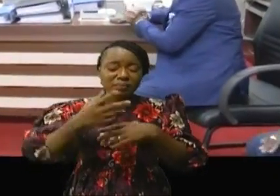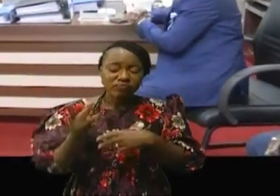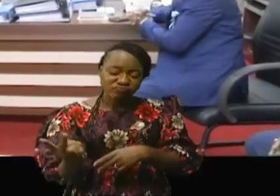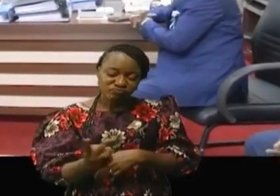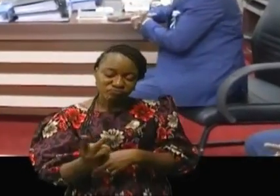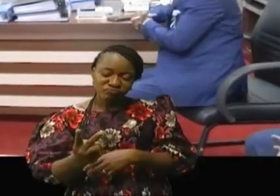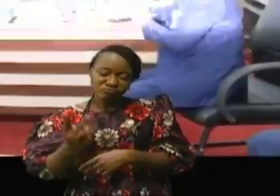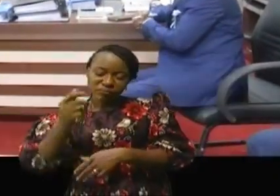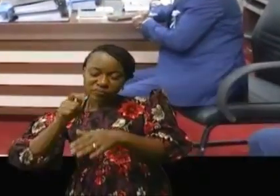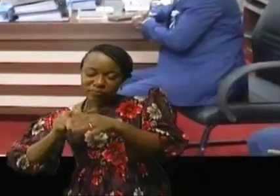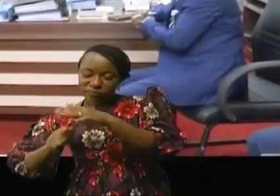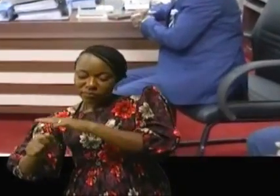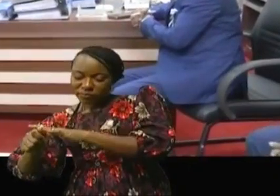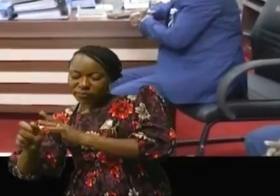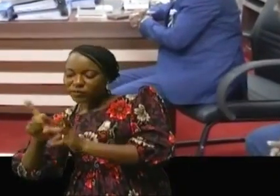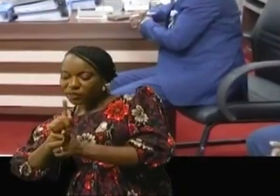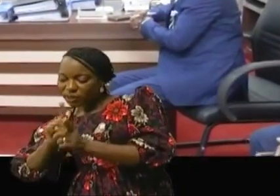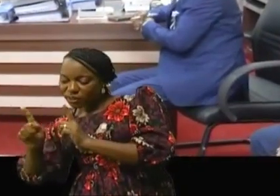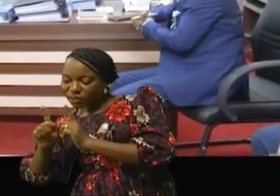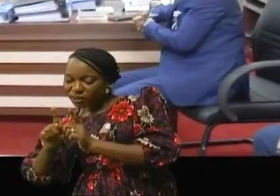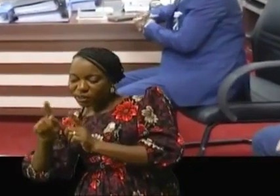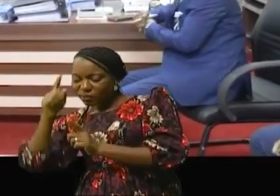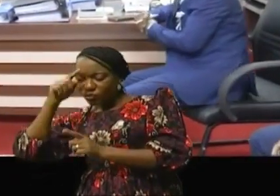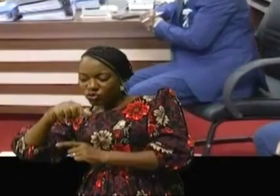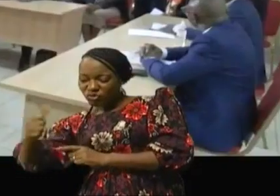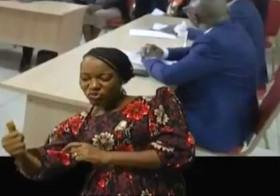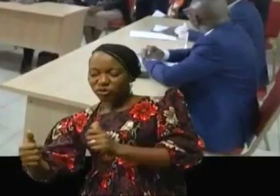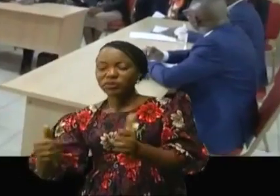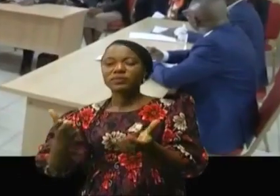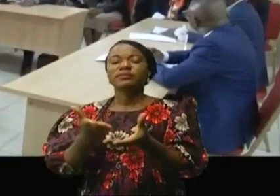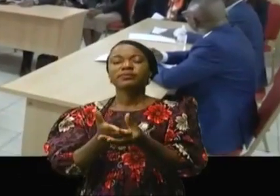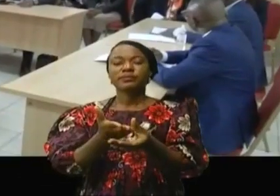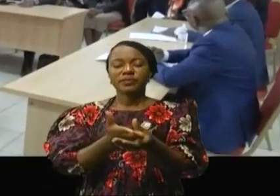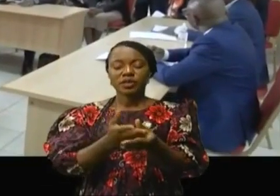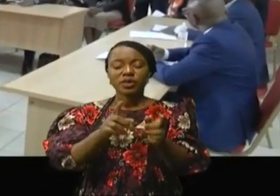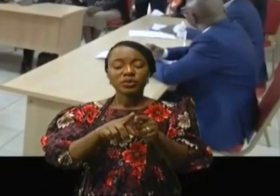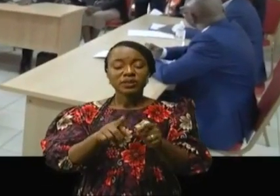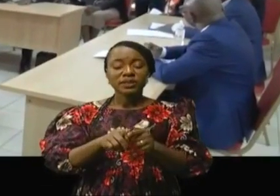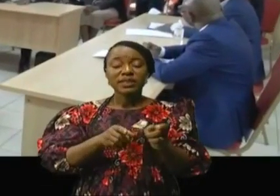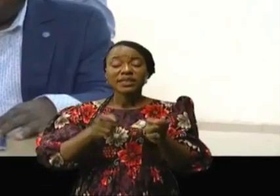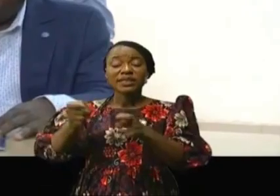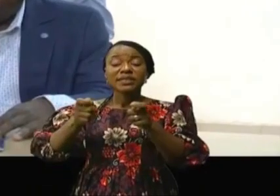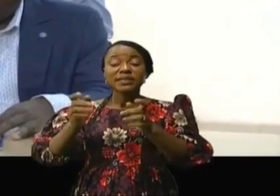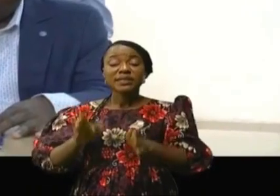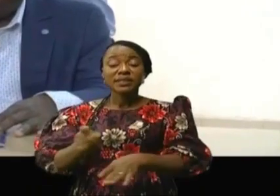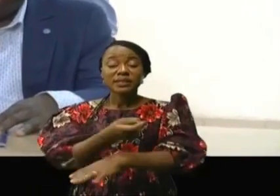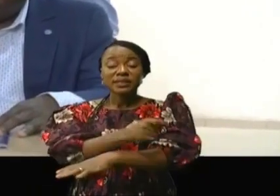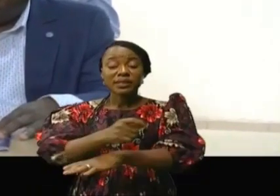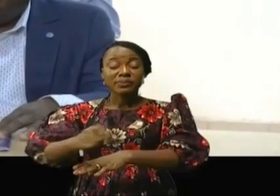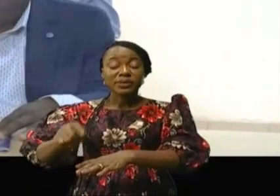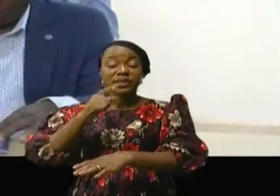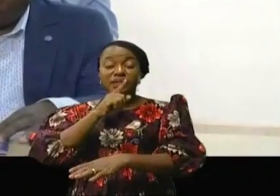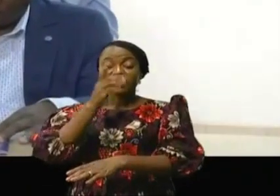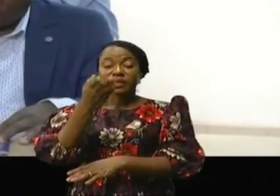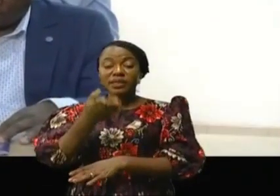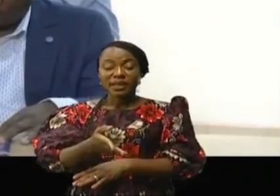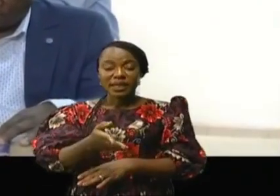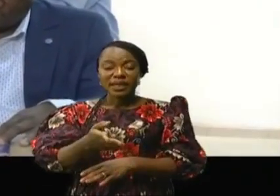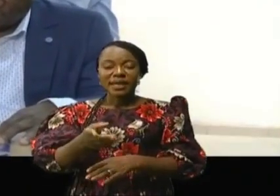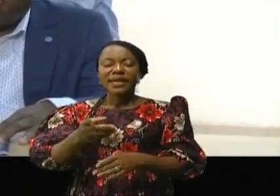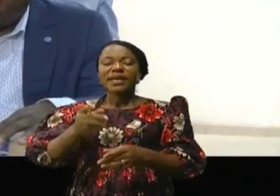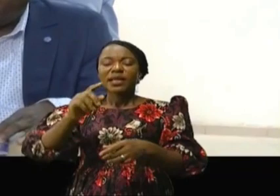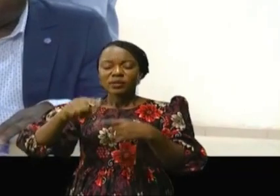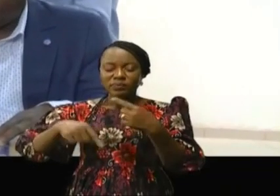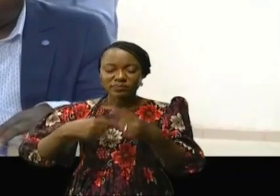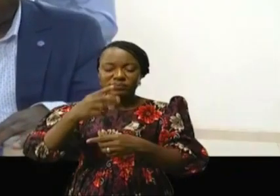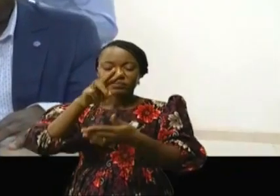2 heures, ponctué du briefing sur certains documents, le directeur de cabinet, professeur Oscar Chetonde-Mihigo, a procédé à la lecture